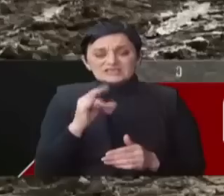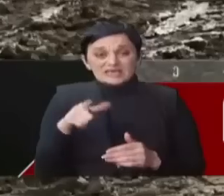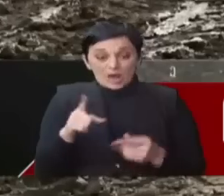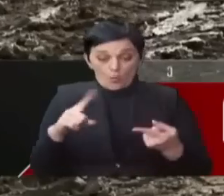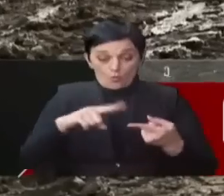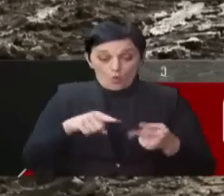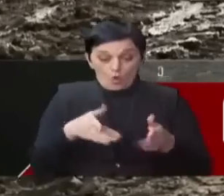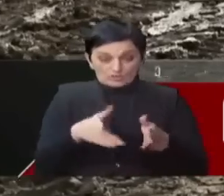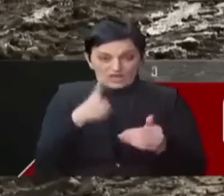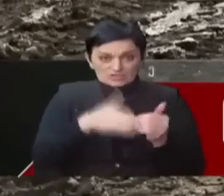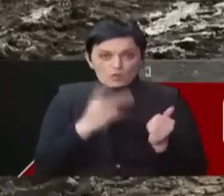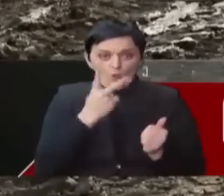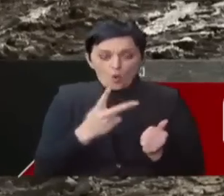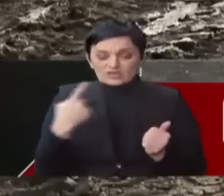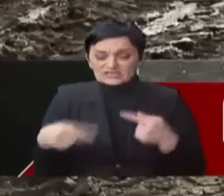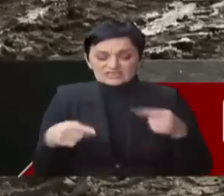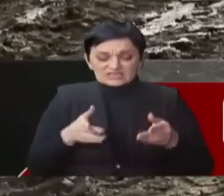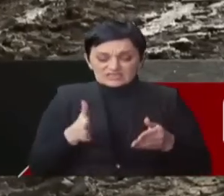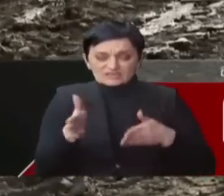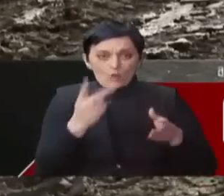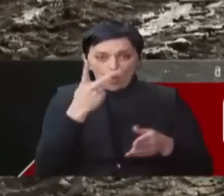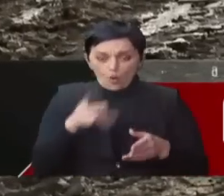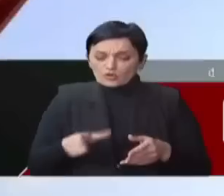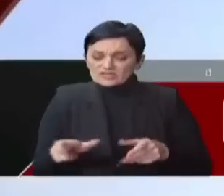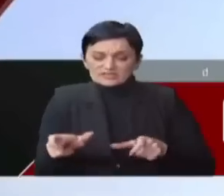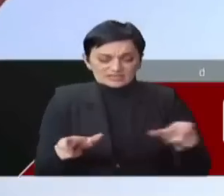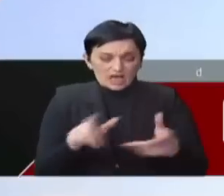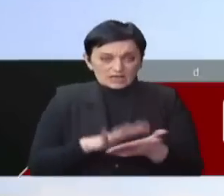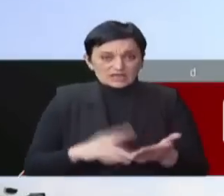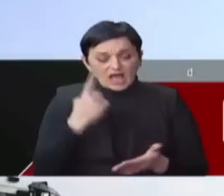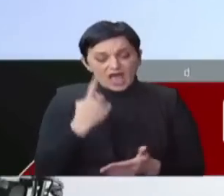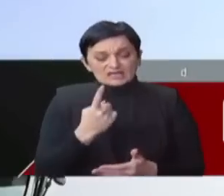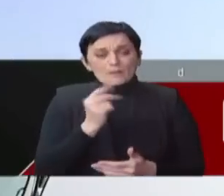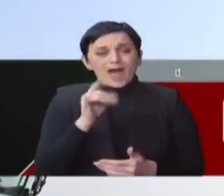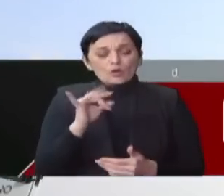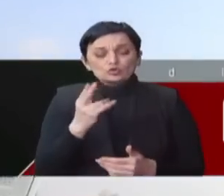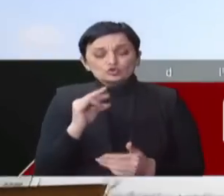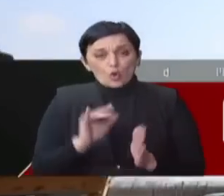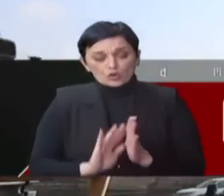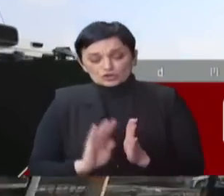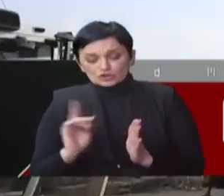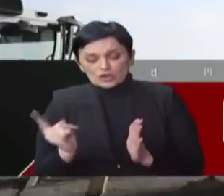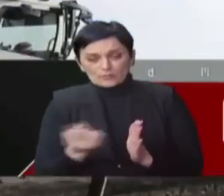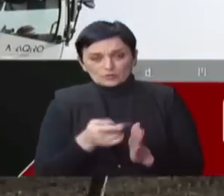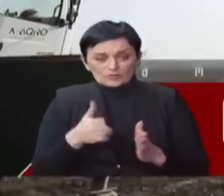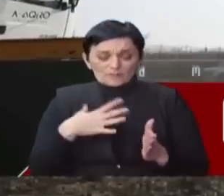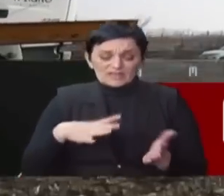დასრულდება, საიდანაც ორი სხვადასხვა მარშრუტით 2-ზოლიანი გზა გაგრძელდება. Ერთი ბაკურციხე-წნორის შემოვლითი გზაა,